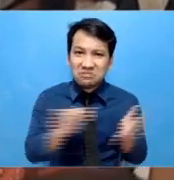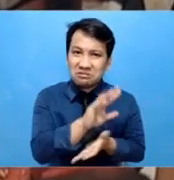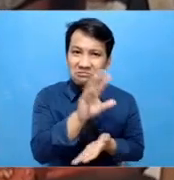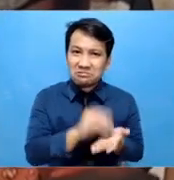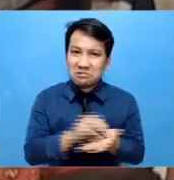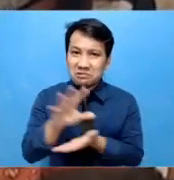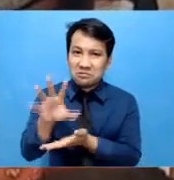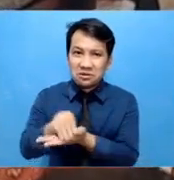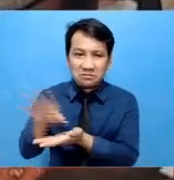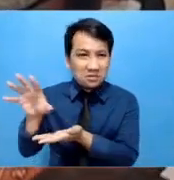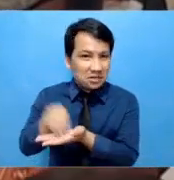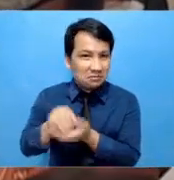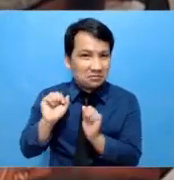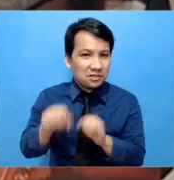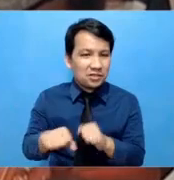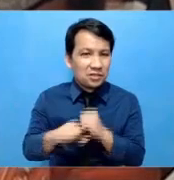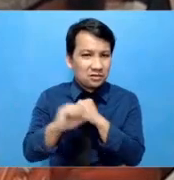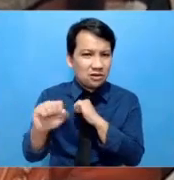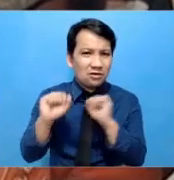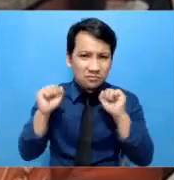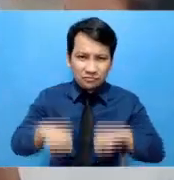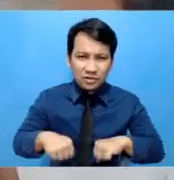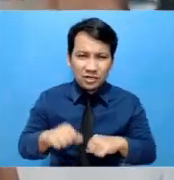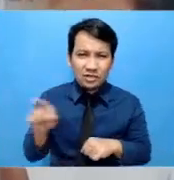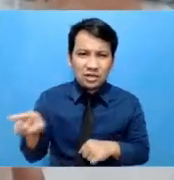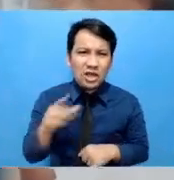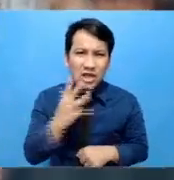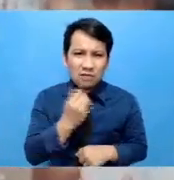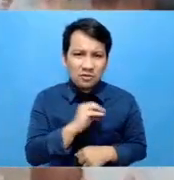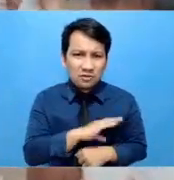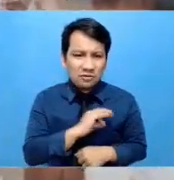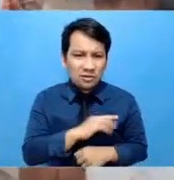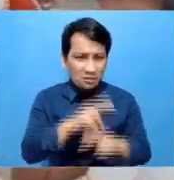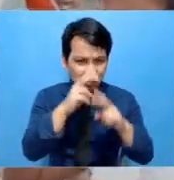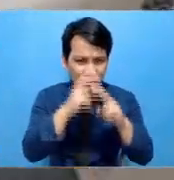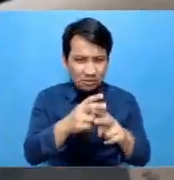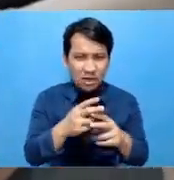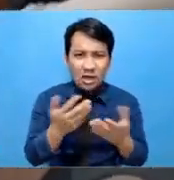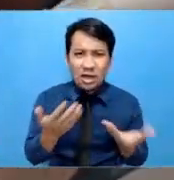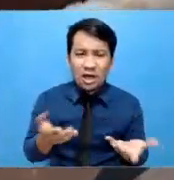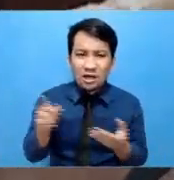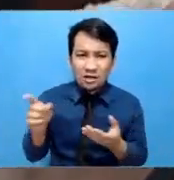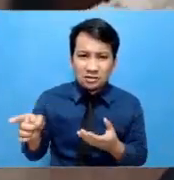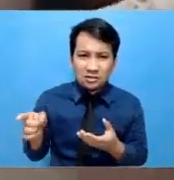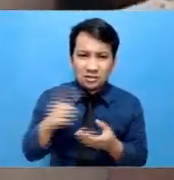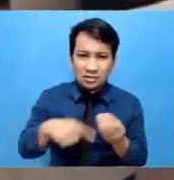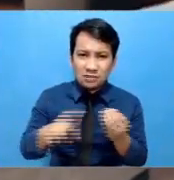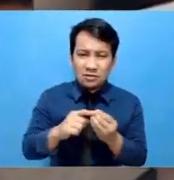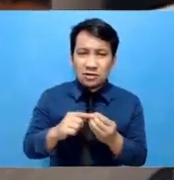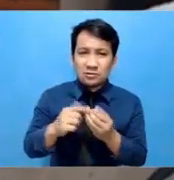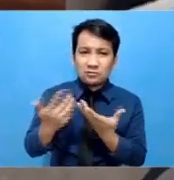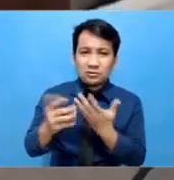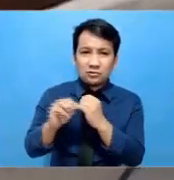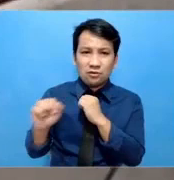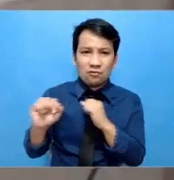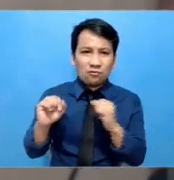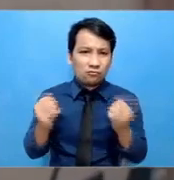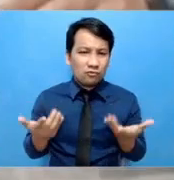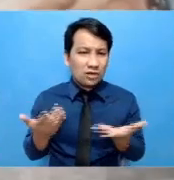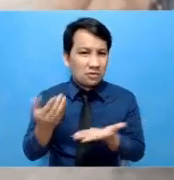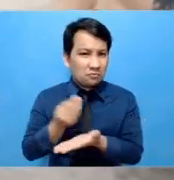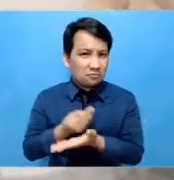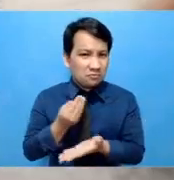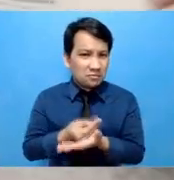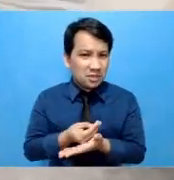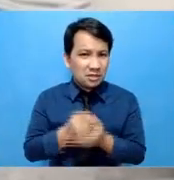Sa kabilang banda, maaari raw makinabang sa mahigpit na restriction sa pangangampanya ang mga kandidato na walang masyadong pera o